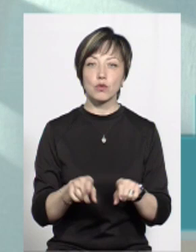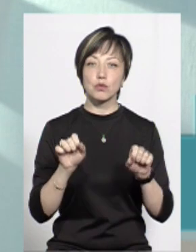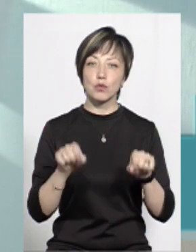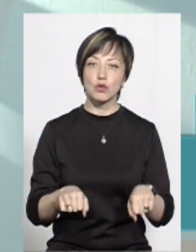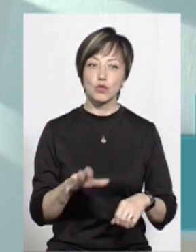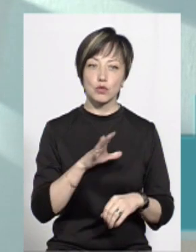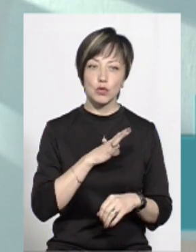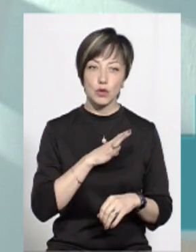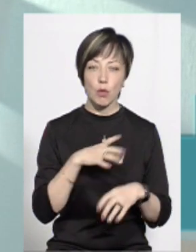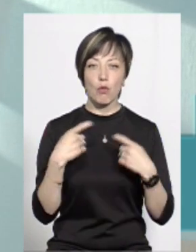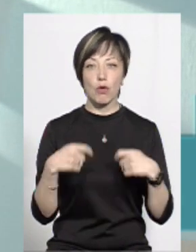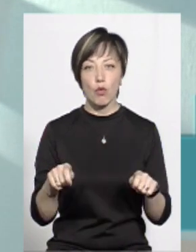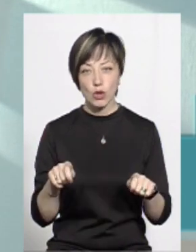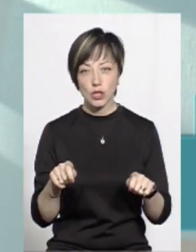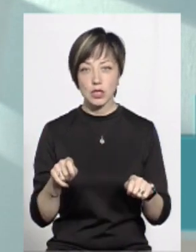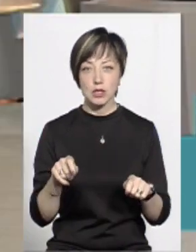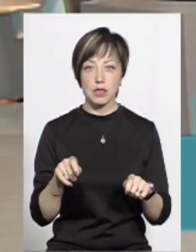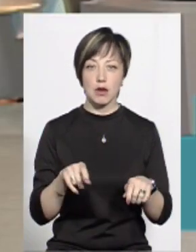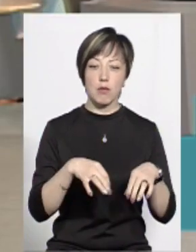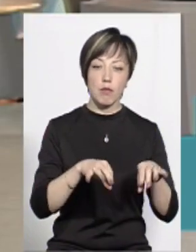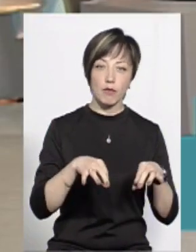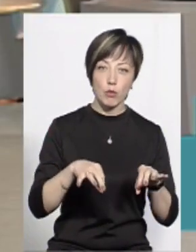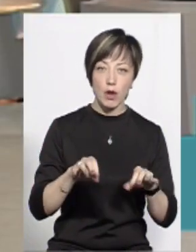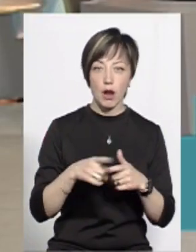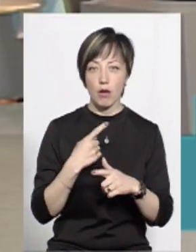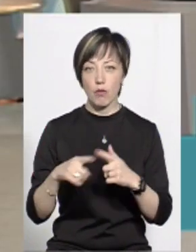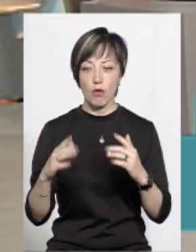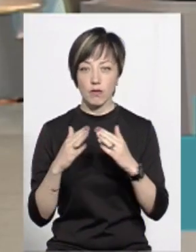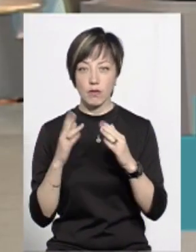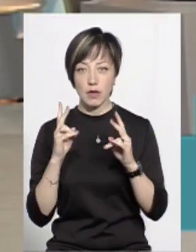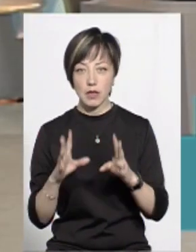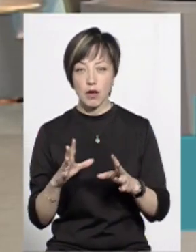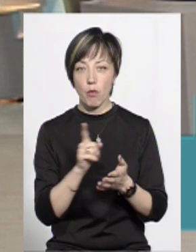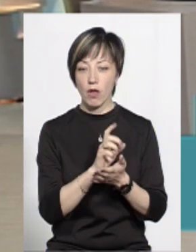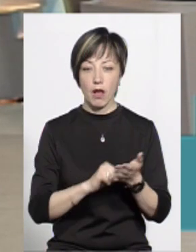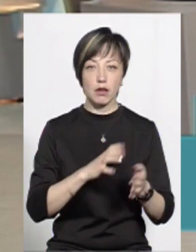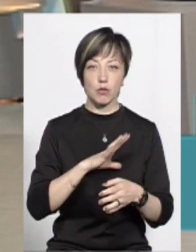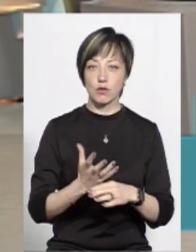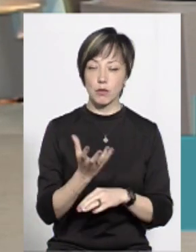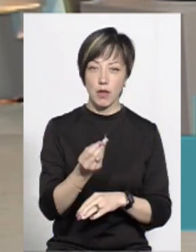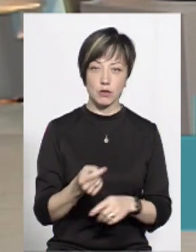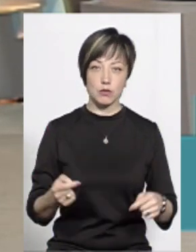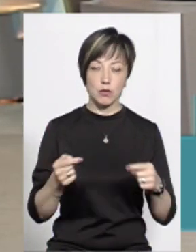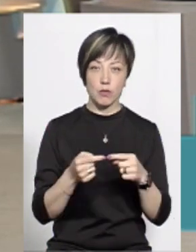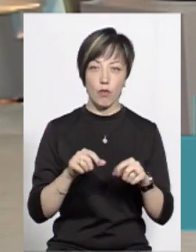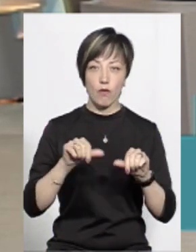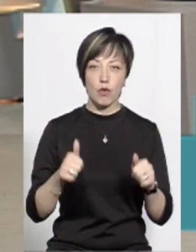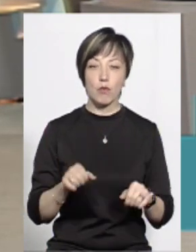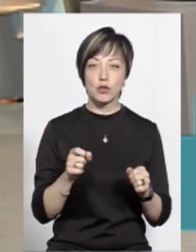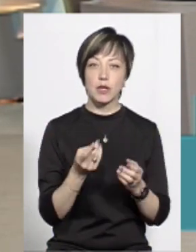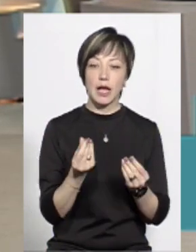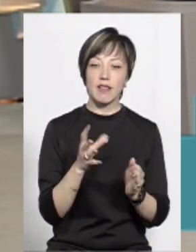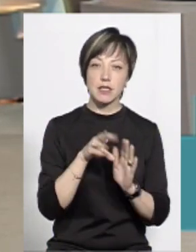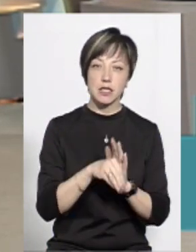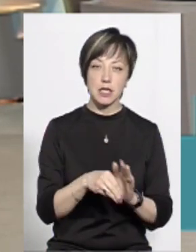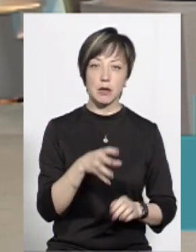можуть бути продаж рухомого чи нерухомого майна, в яких податок не був сплачений при оформленні. Це може бути